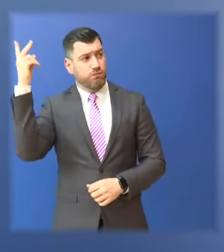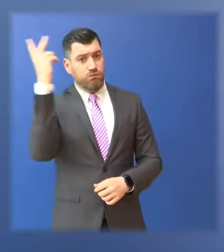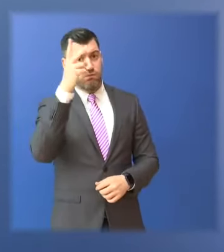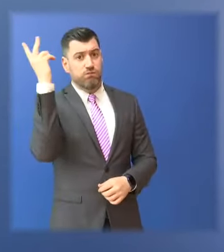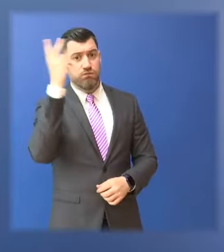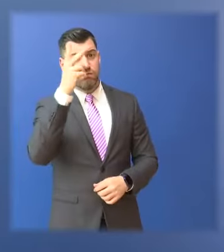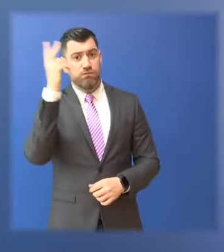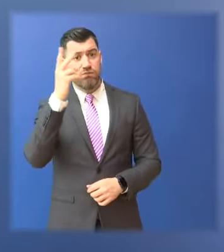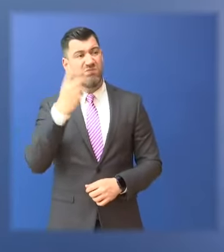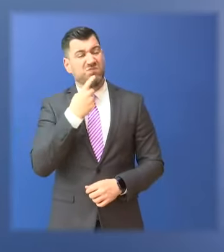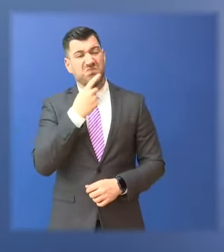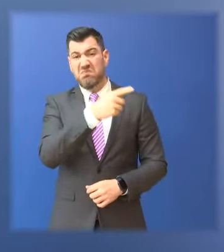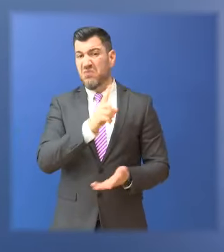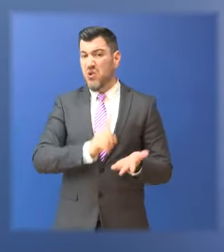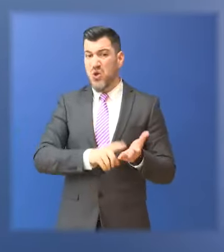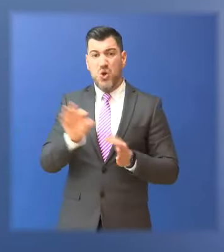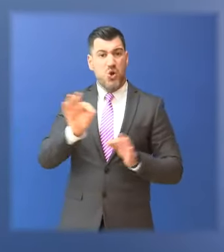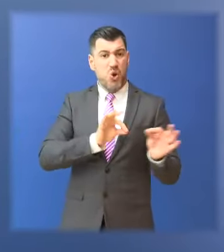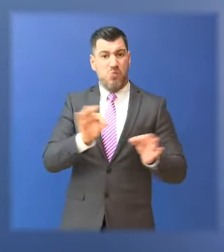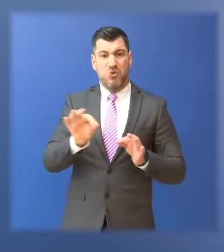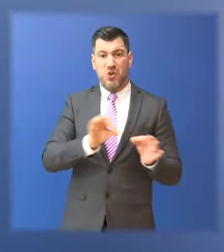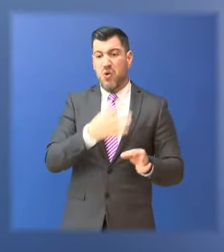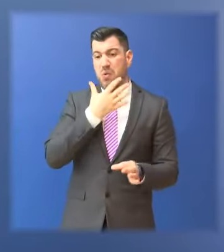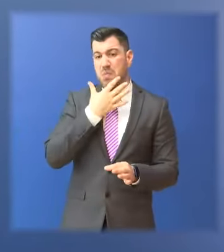της ουσίας φέρατε μισό νομοσχέδιο?